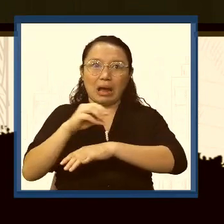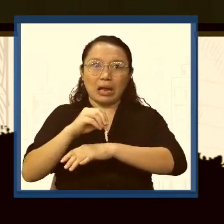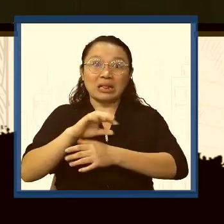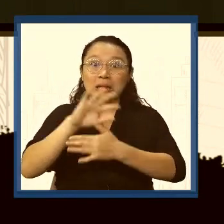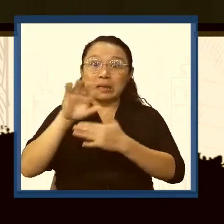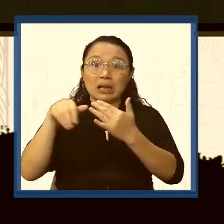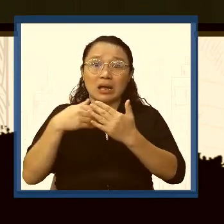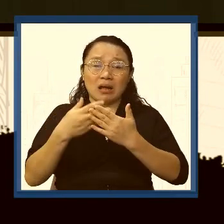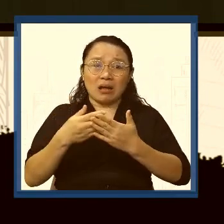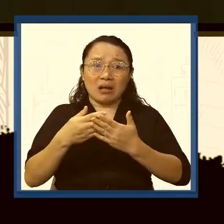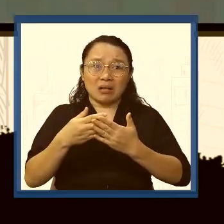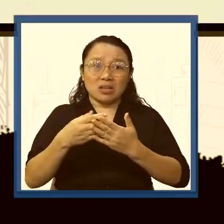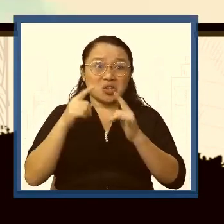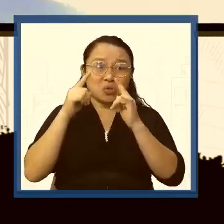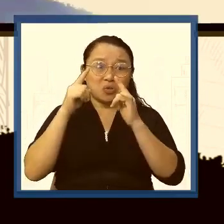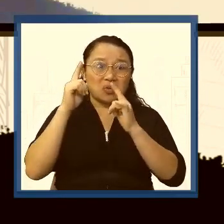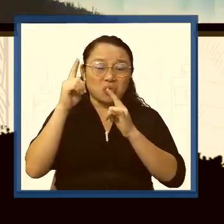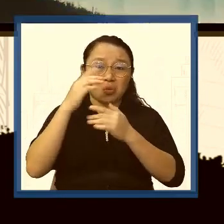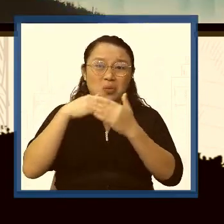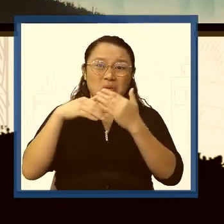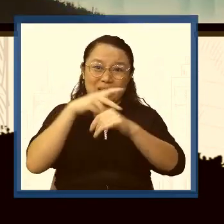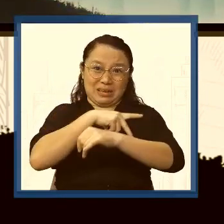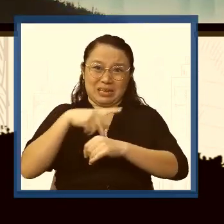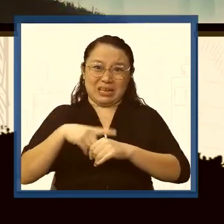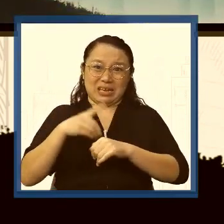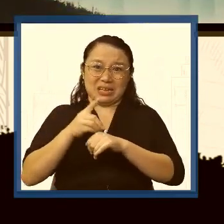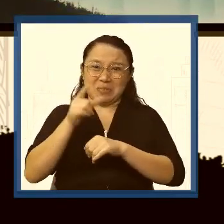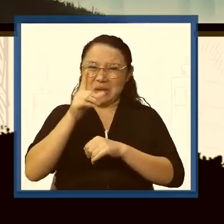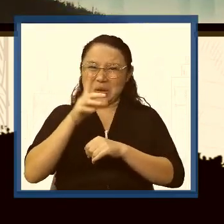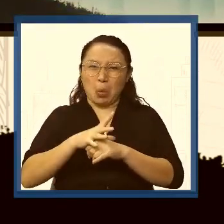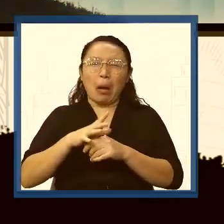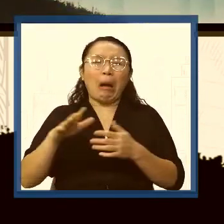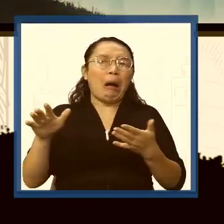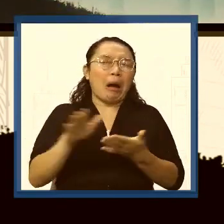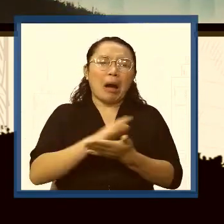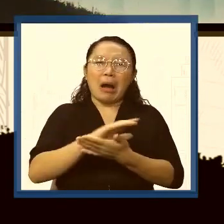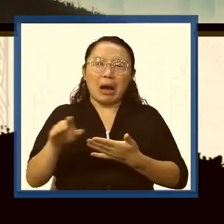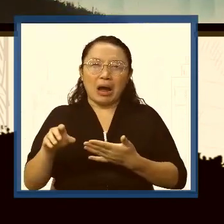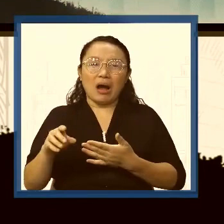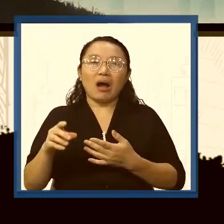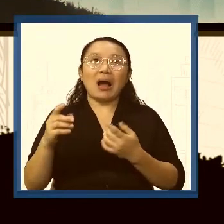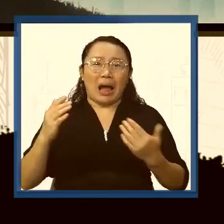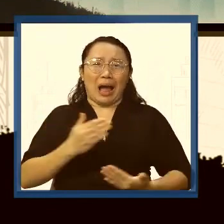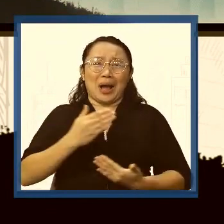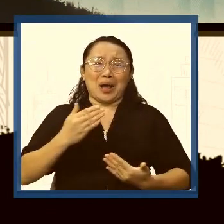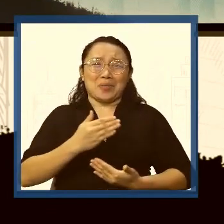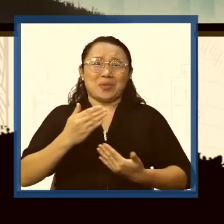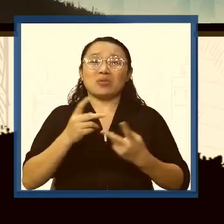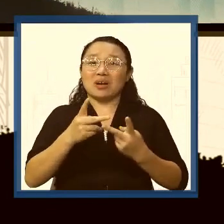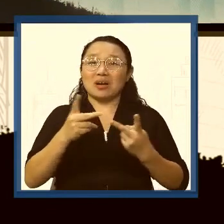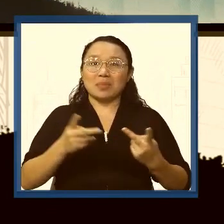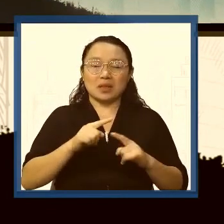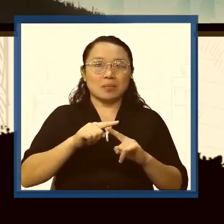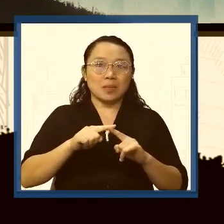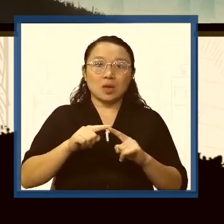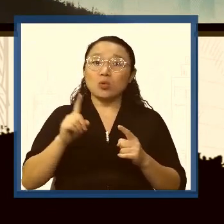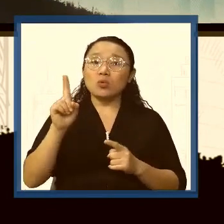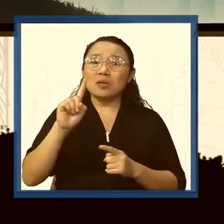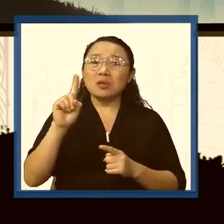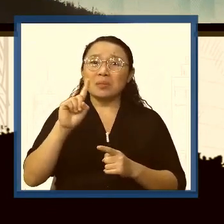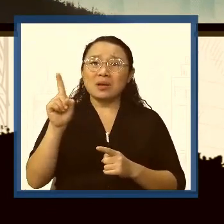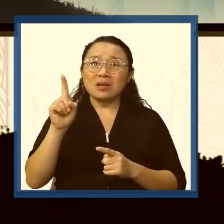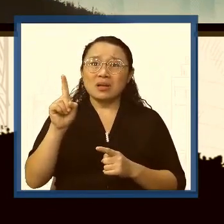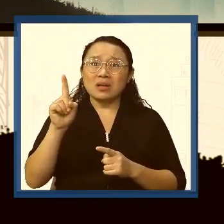nawala na dito sa mao nga gingharian nga din sila nagministeryo unta dito sa malipayong nga kahimtang. Apan unsa man